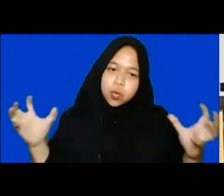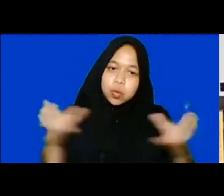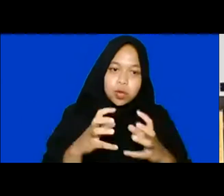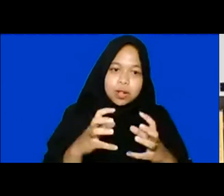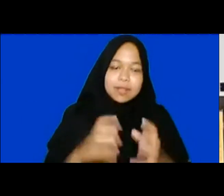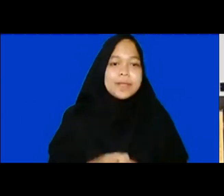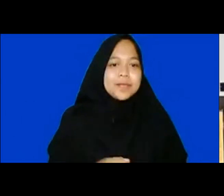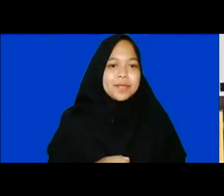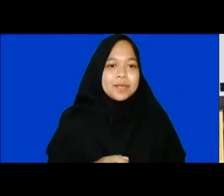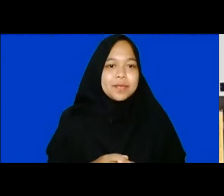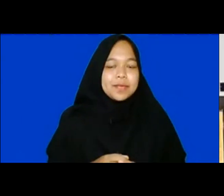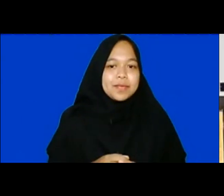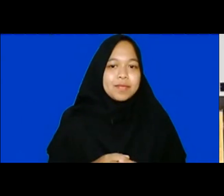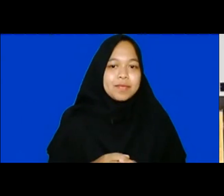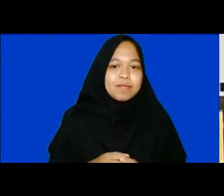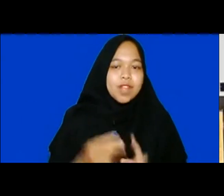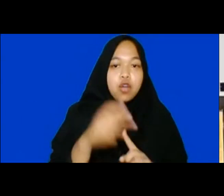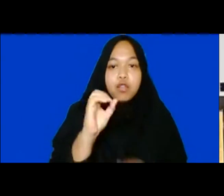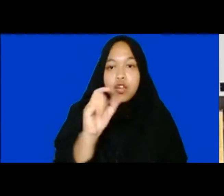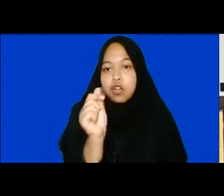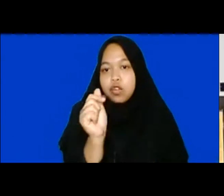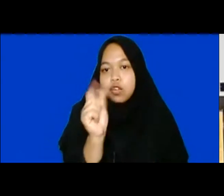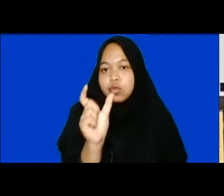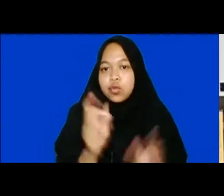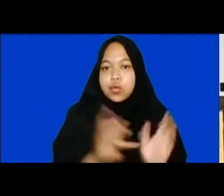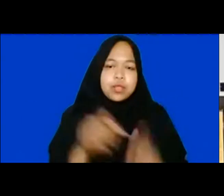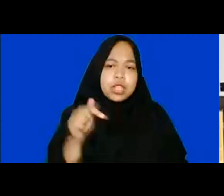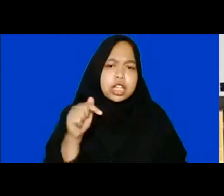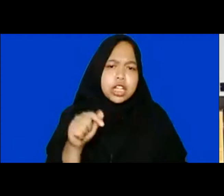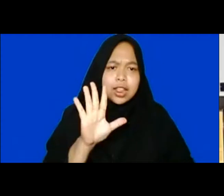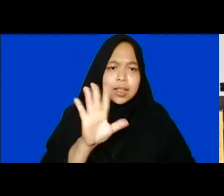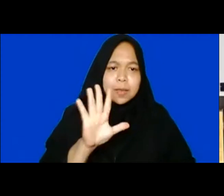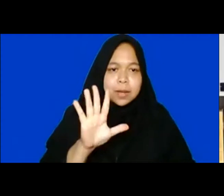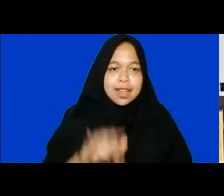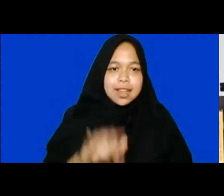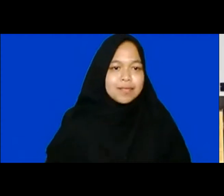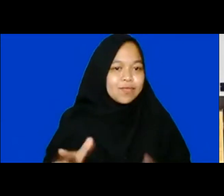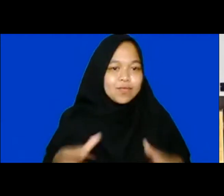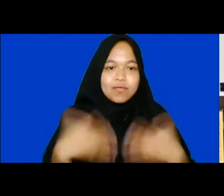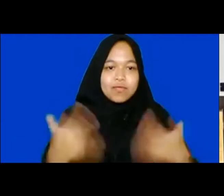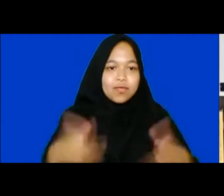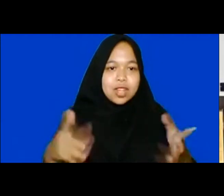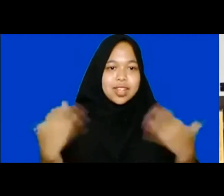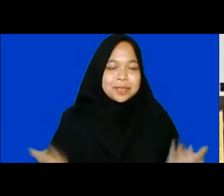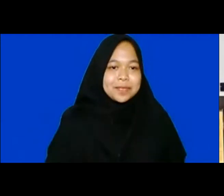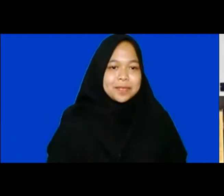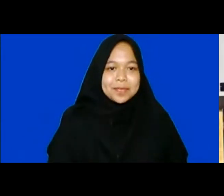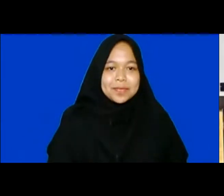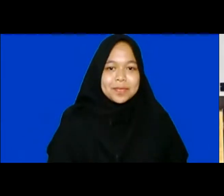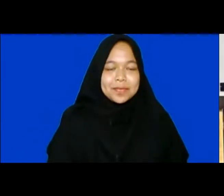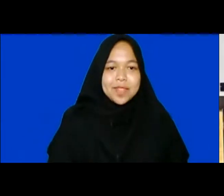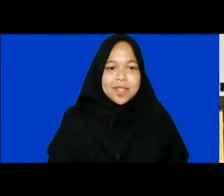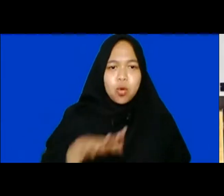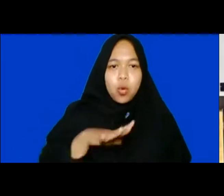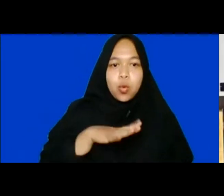di forum ini. Sudah forum yang kelima. Ya, ini prakarsanya adalah para dosen-dosen muda